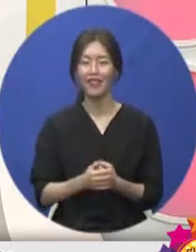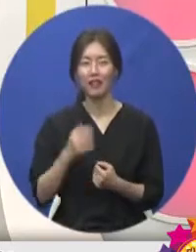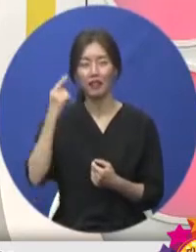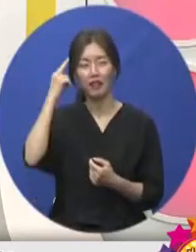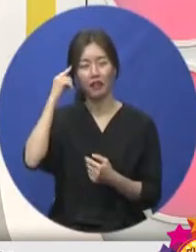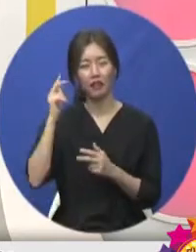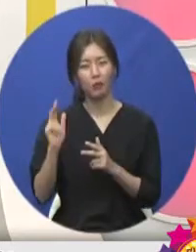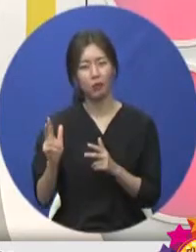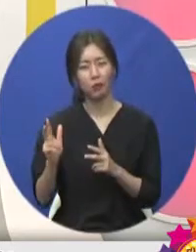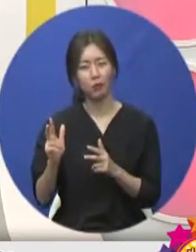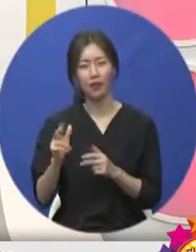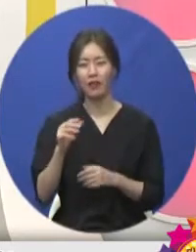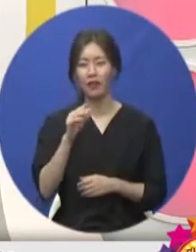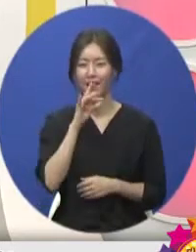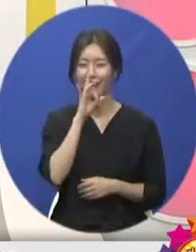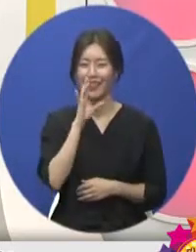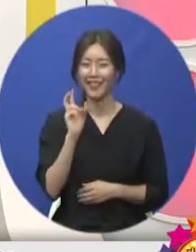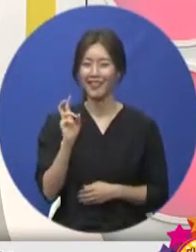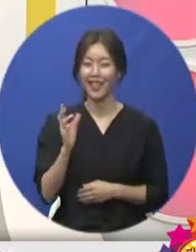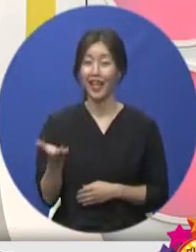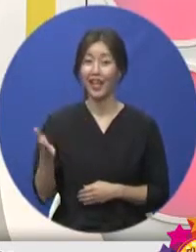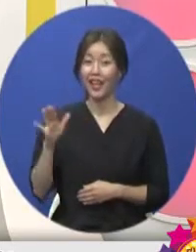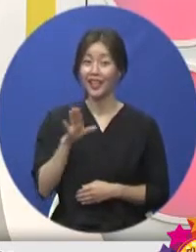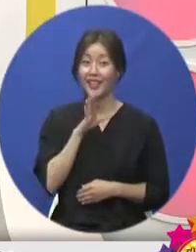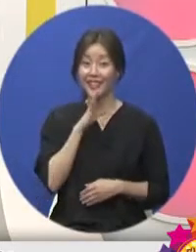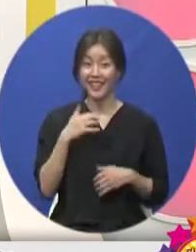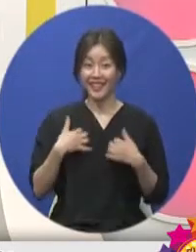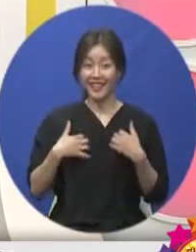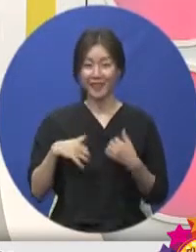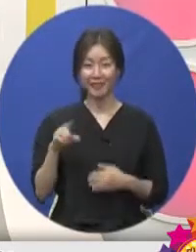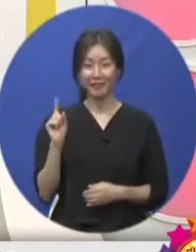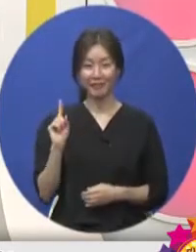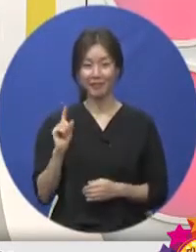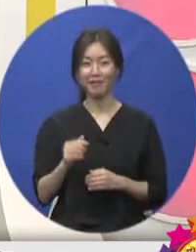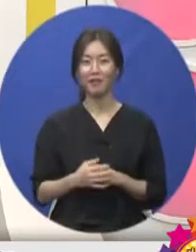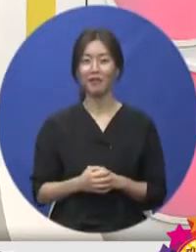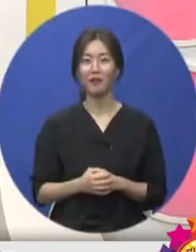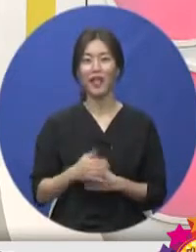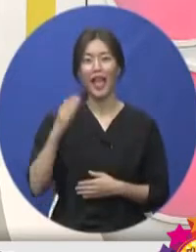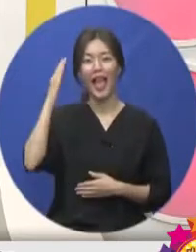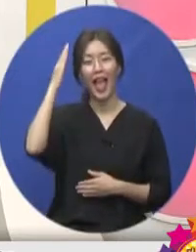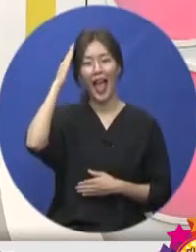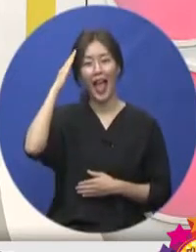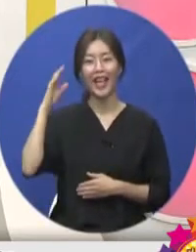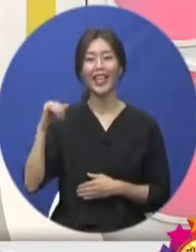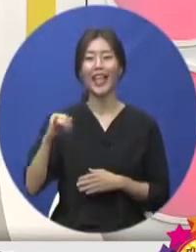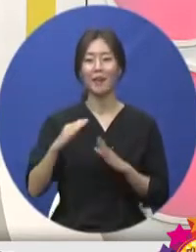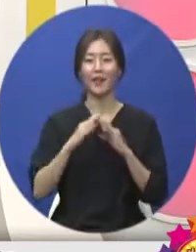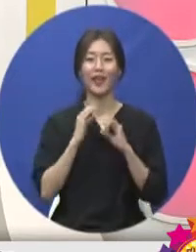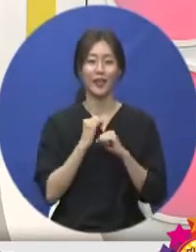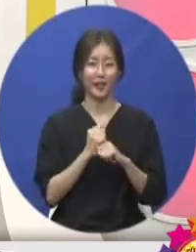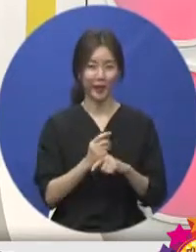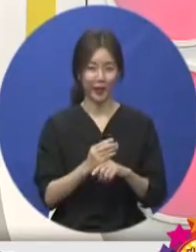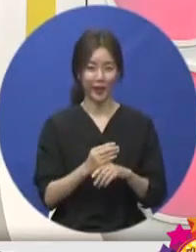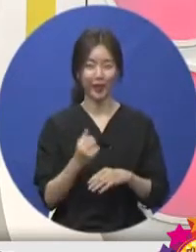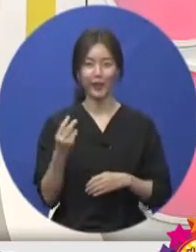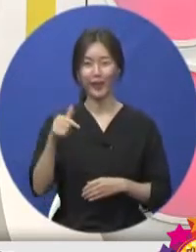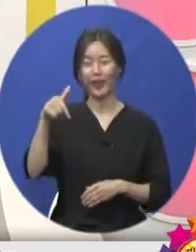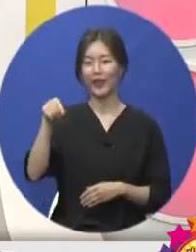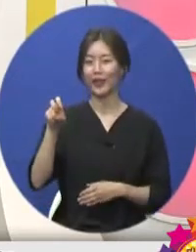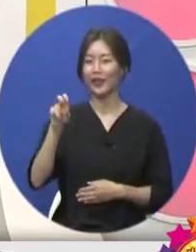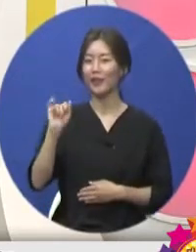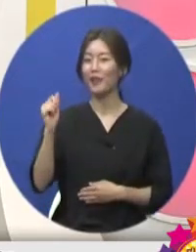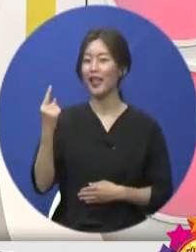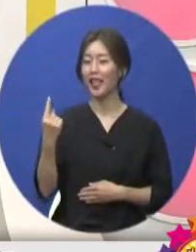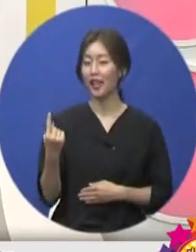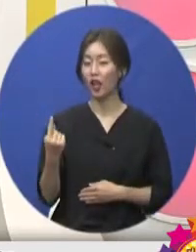안 돌아가는 것 같아요. 근데 정말 정말 재밌었던 거는 뭐냐면. 예. 개미 주소랑 네. 구미호 주소랑 네.